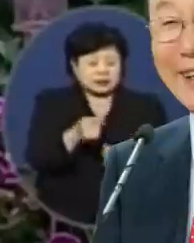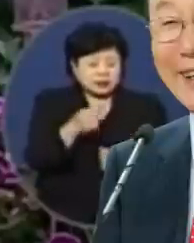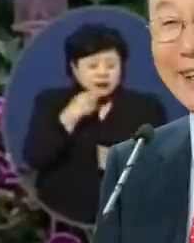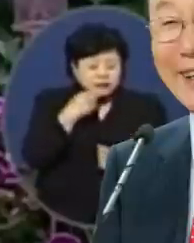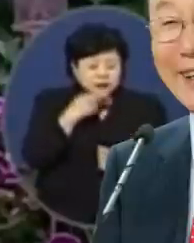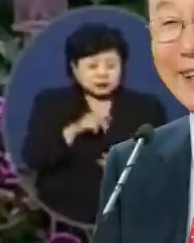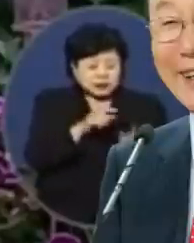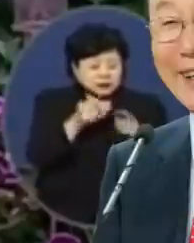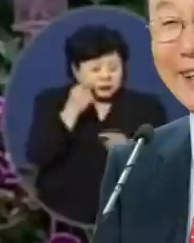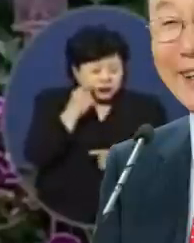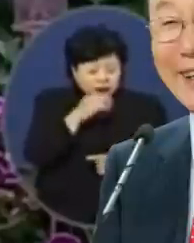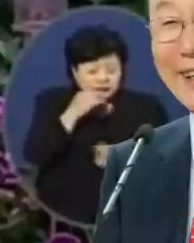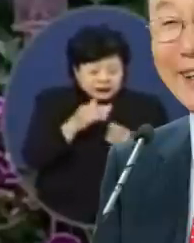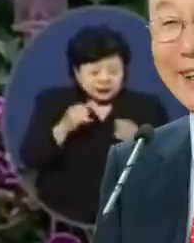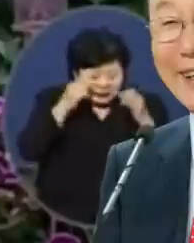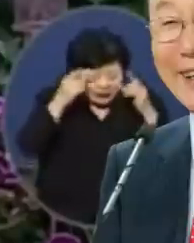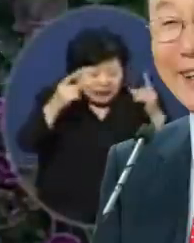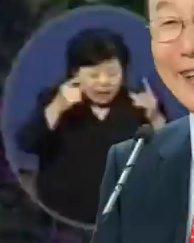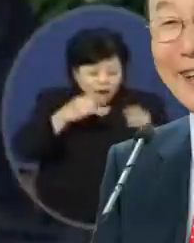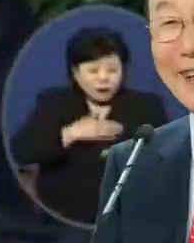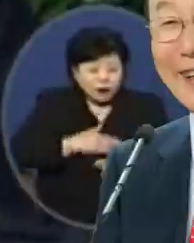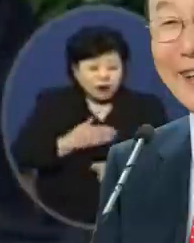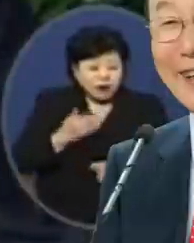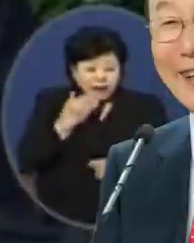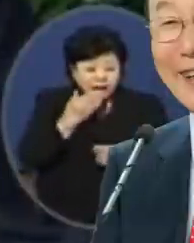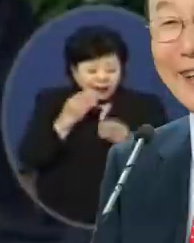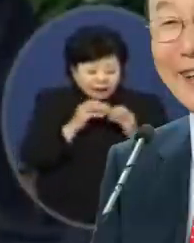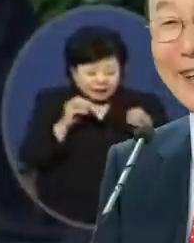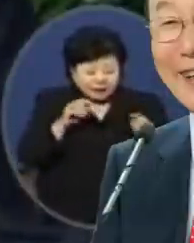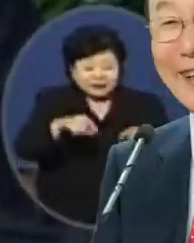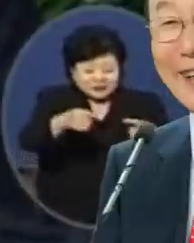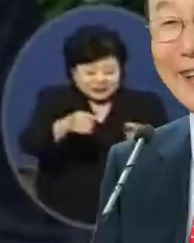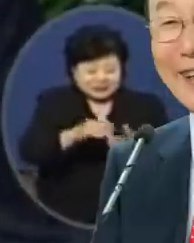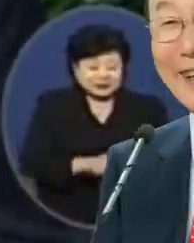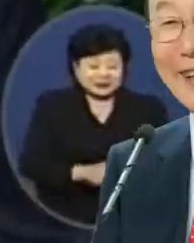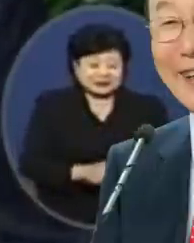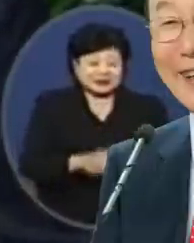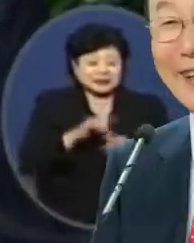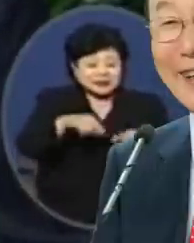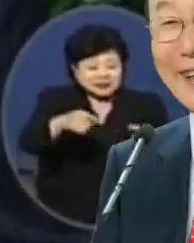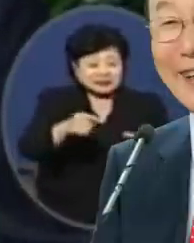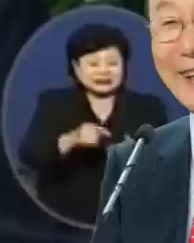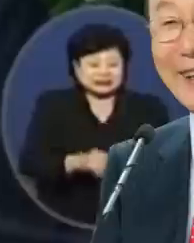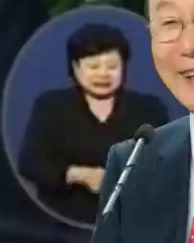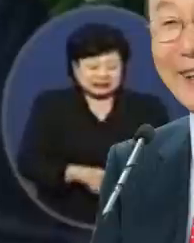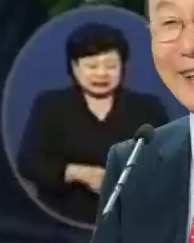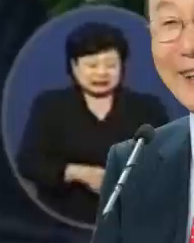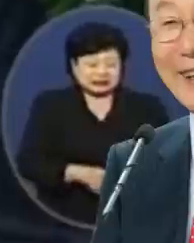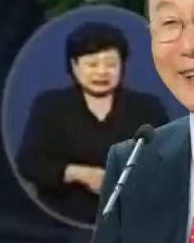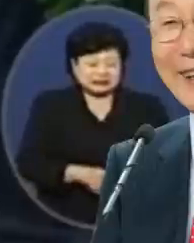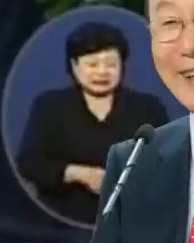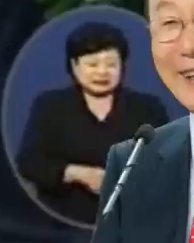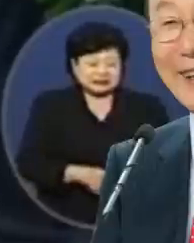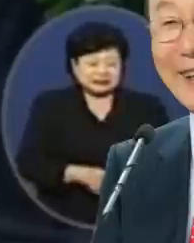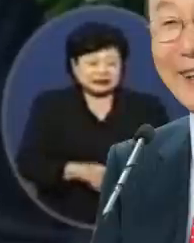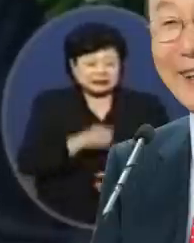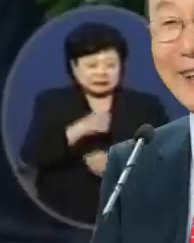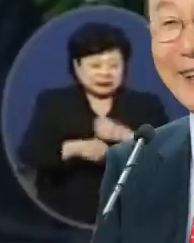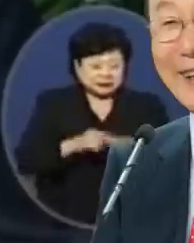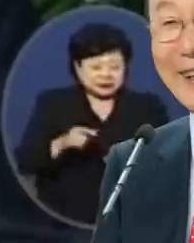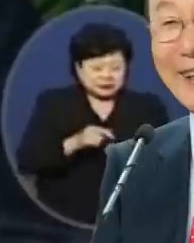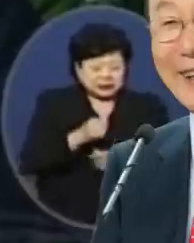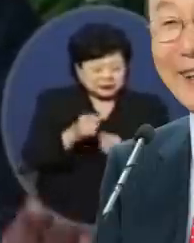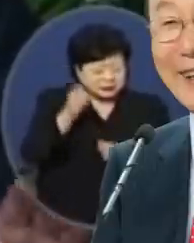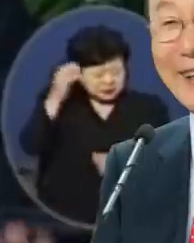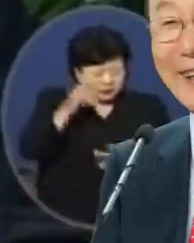것을 이스라엘을 깨닫고 젖과 꿀이 흐르는 땅에 들어가려고 했는 것입니다. 거기 들어가서 흥청망청 살고 하나님 잊어버리면 안